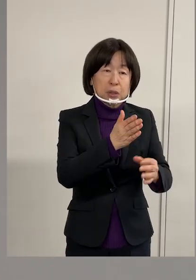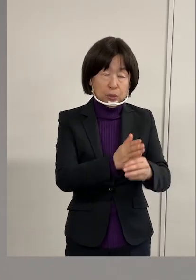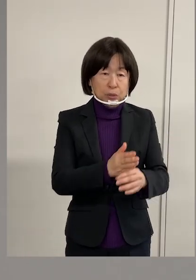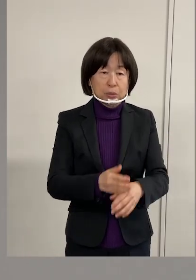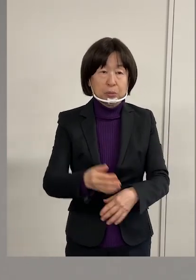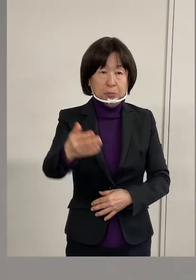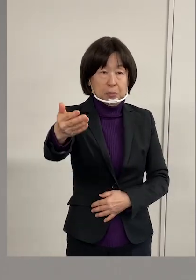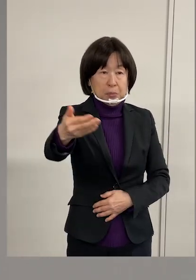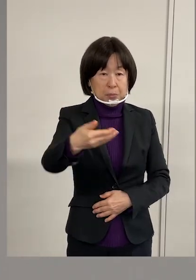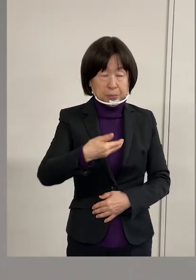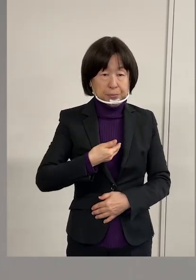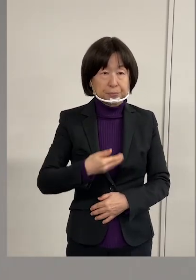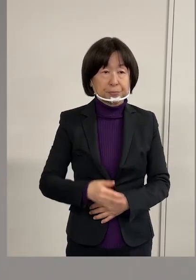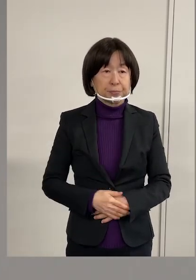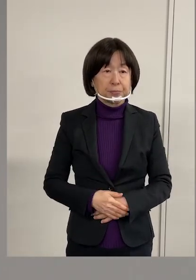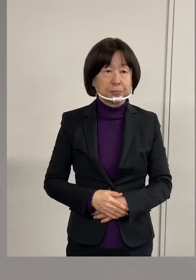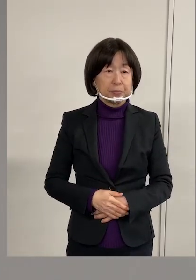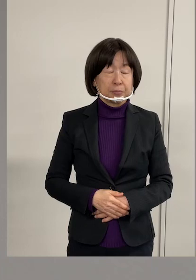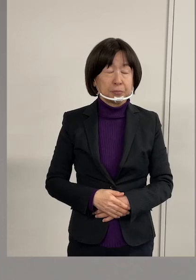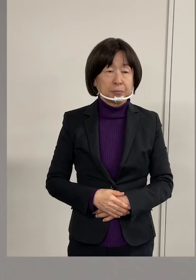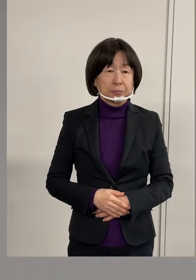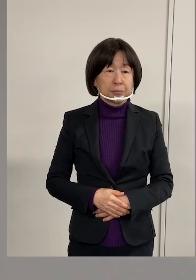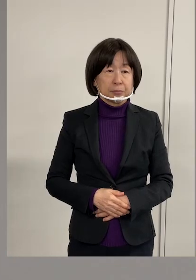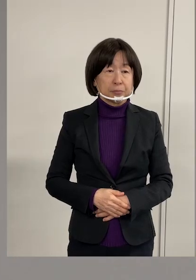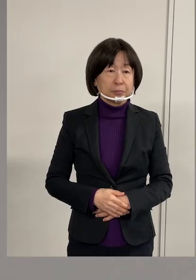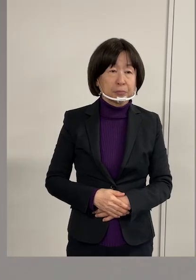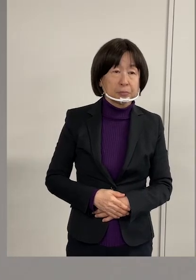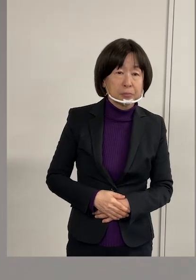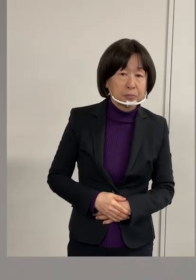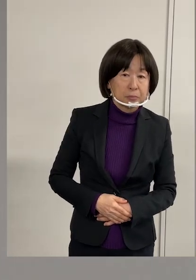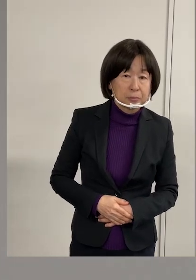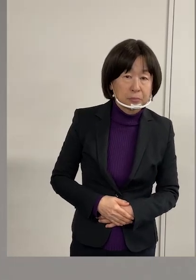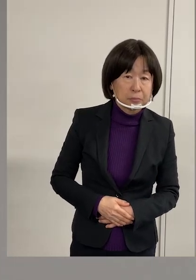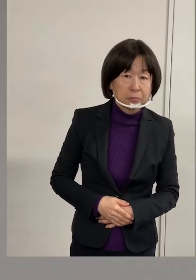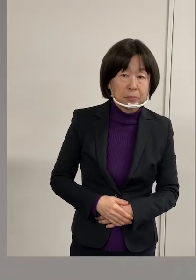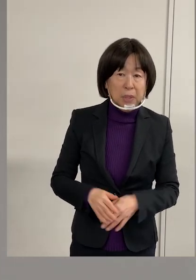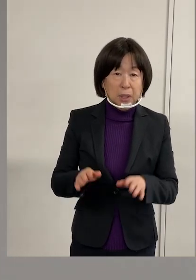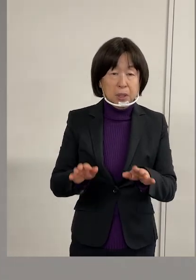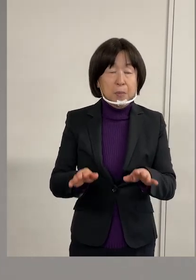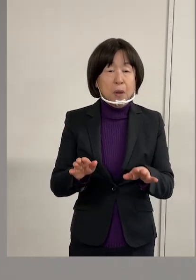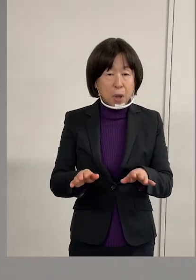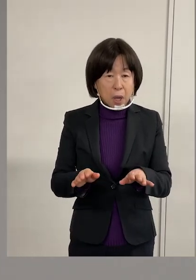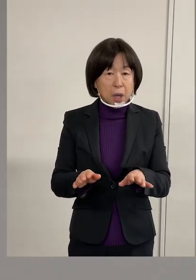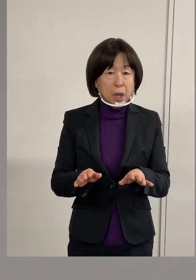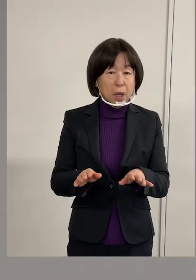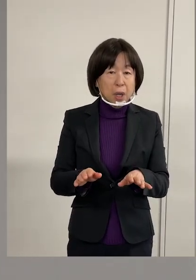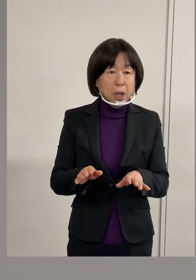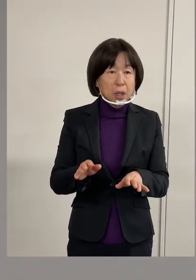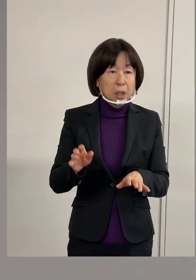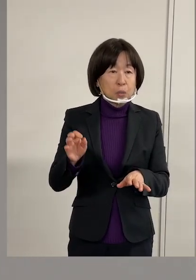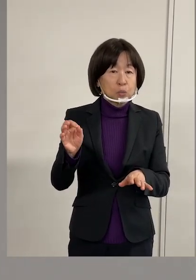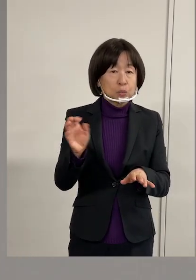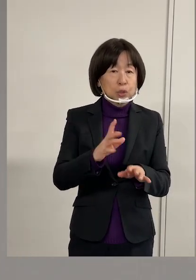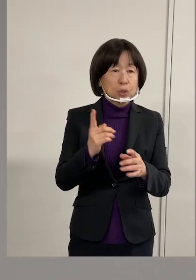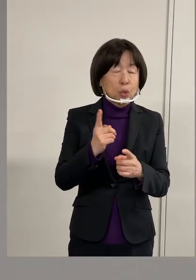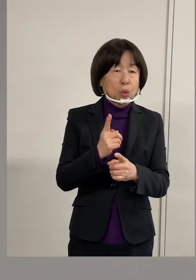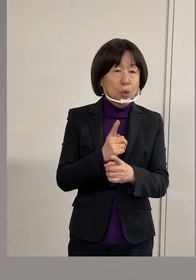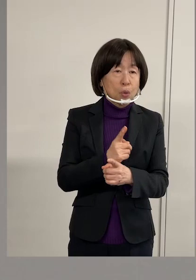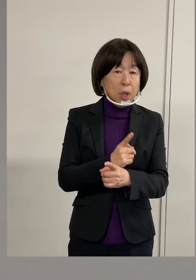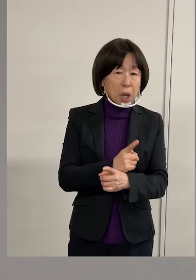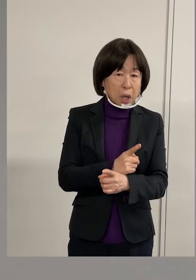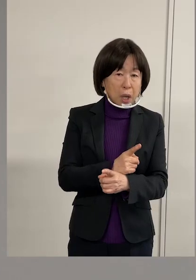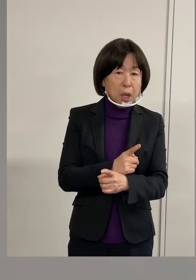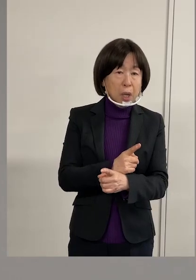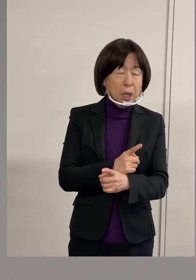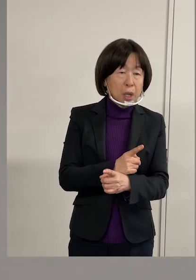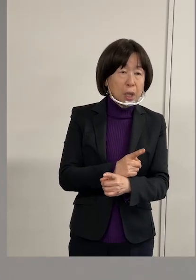その、一番今、ほら、恩恵があるということでは無償化していて、まあ、その無償化の給付金がなくなったので、まあ、